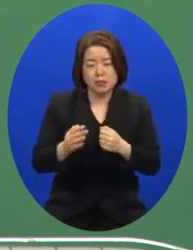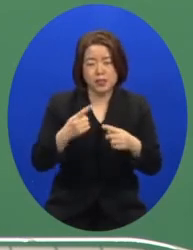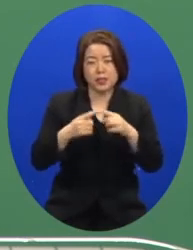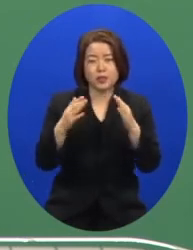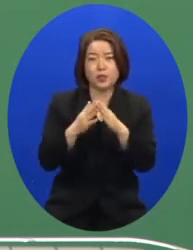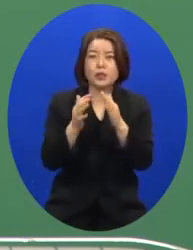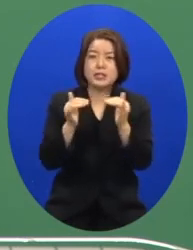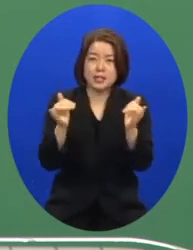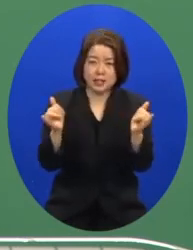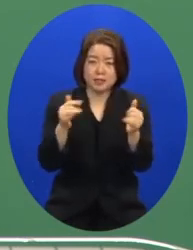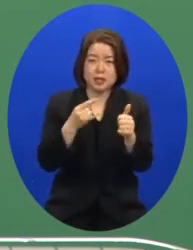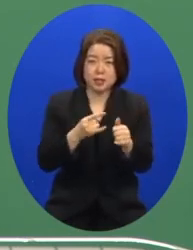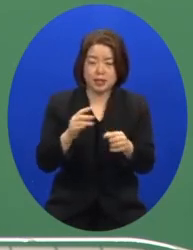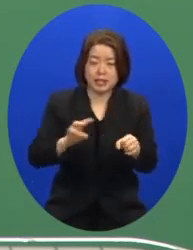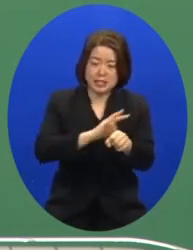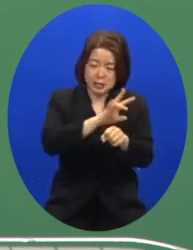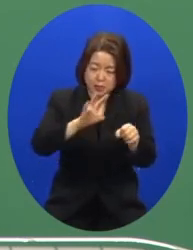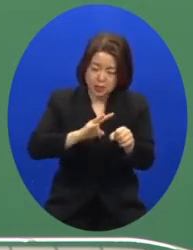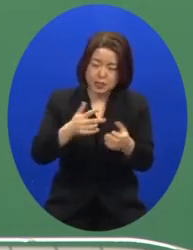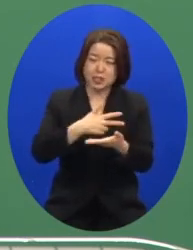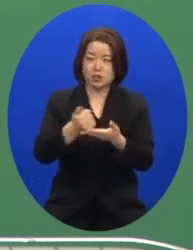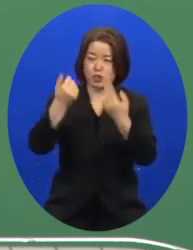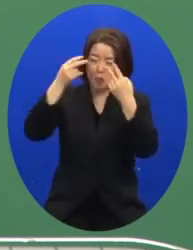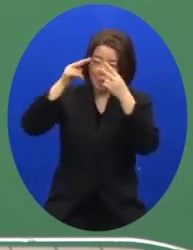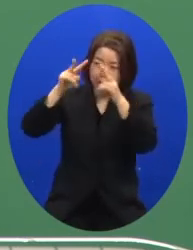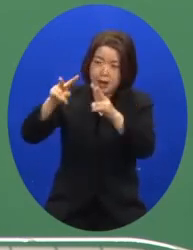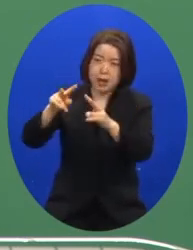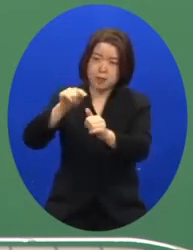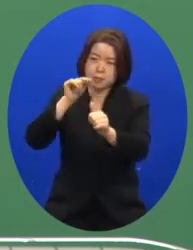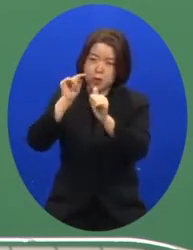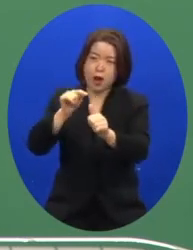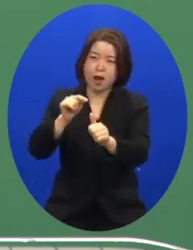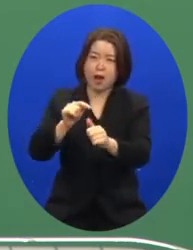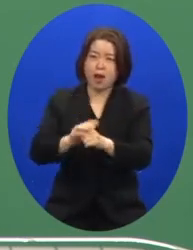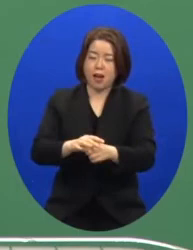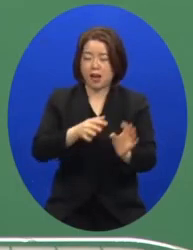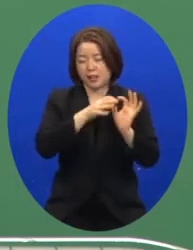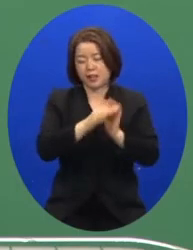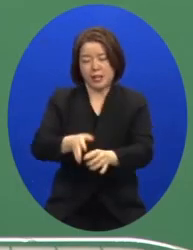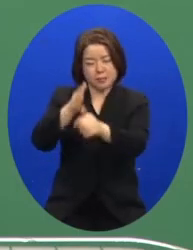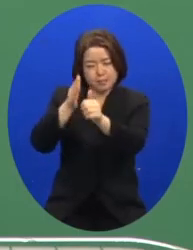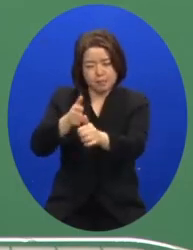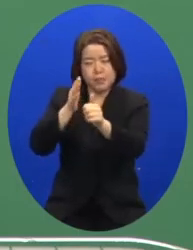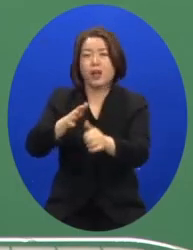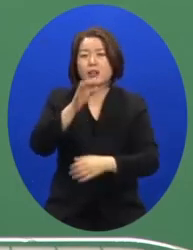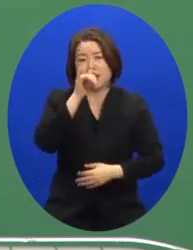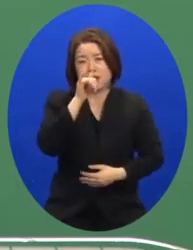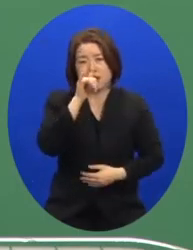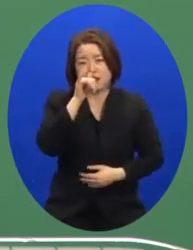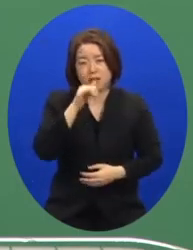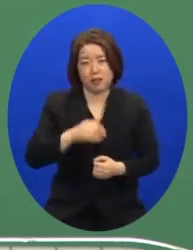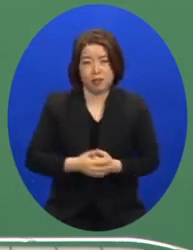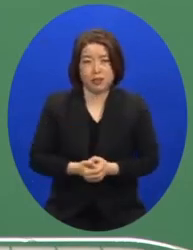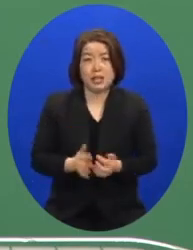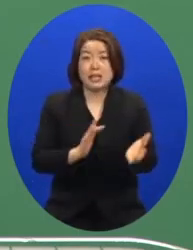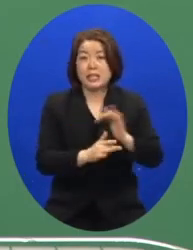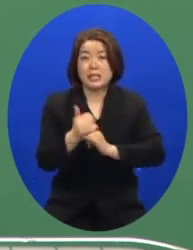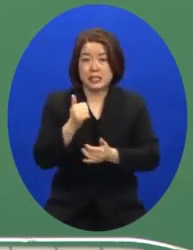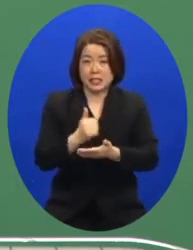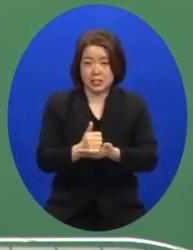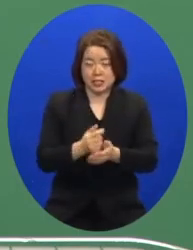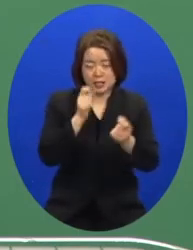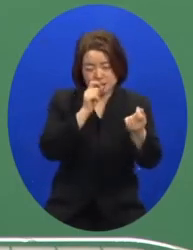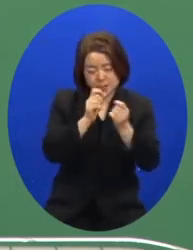인들에게 24시간 주님을 바라보라 고 그렇게 계속 원하는 거예요 예수님과 친밀한